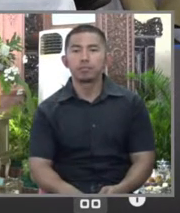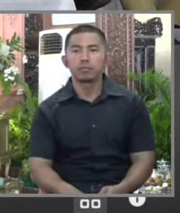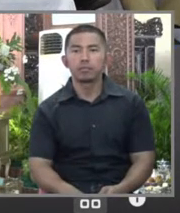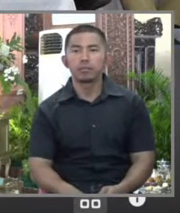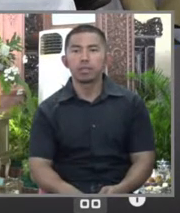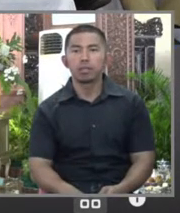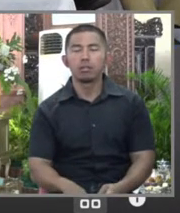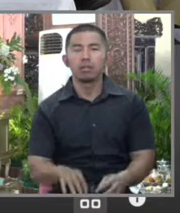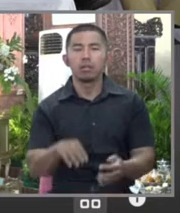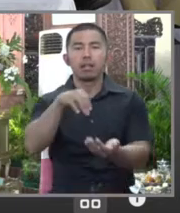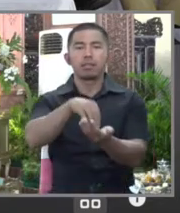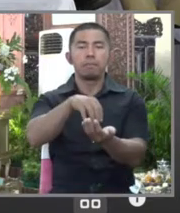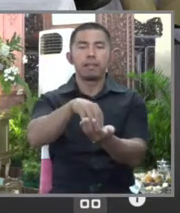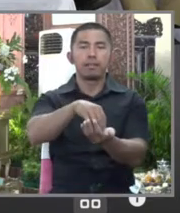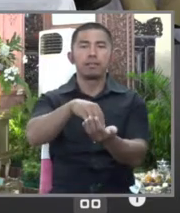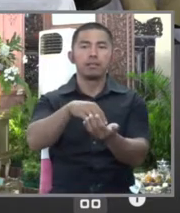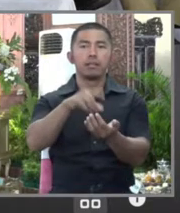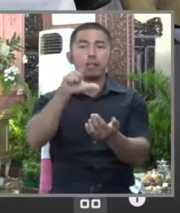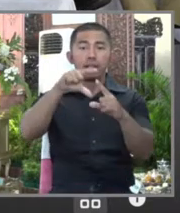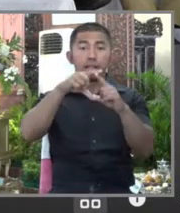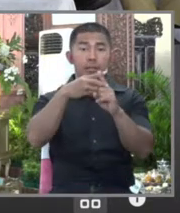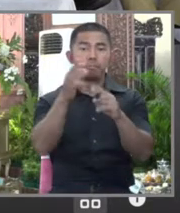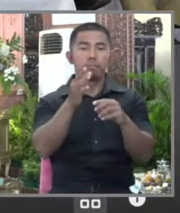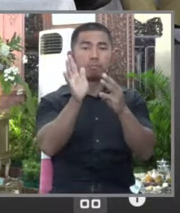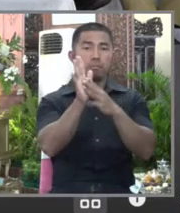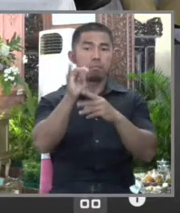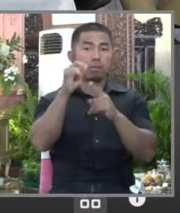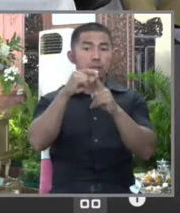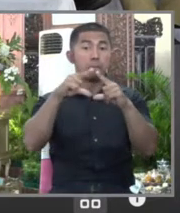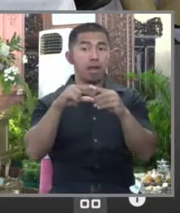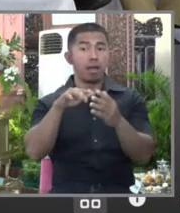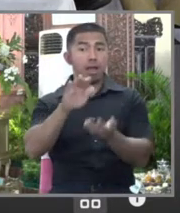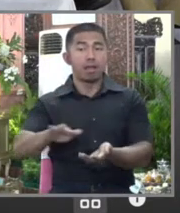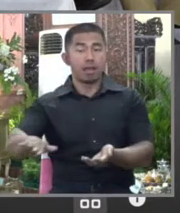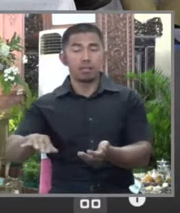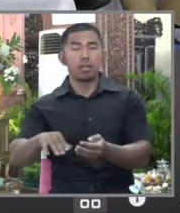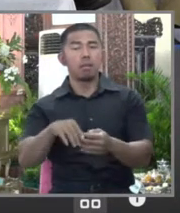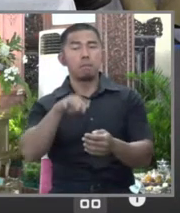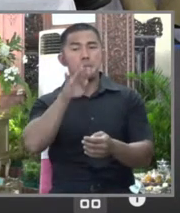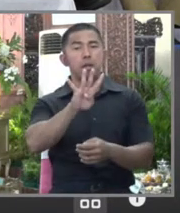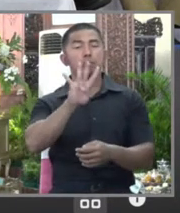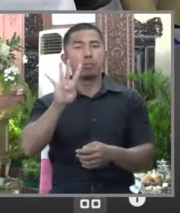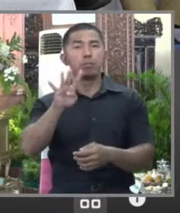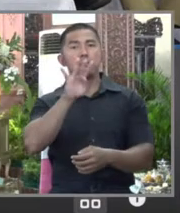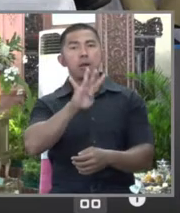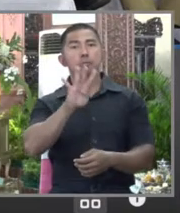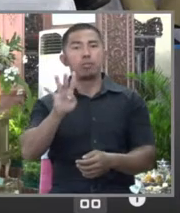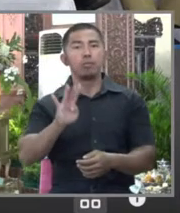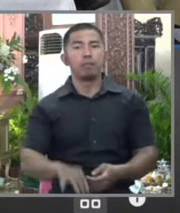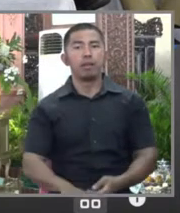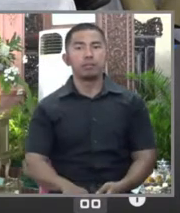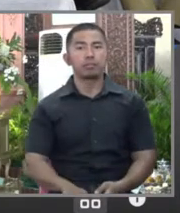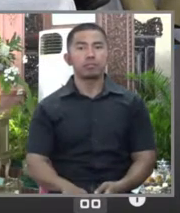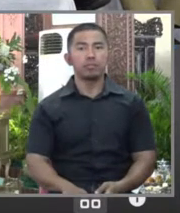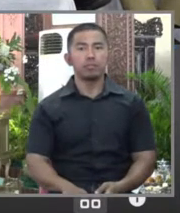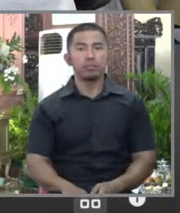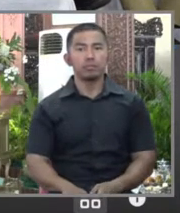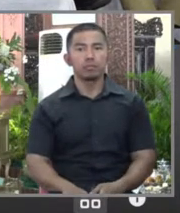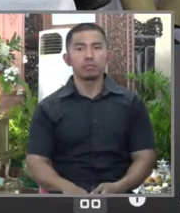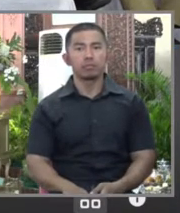Lab IPA kami muridnya semuanya 44, Pak. Oh, yo gentenan no. Ya.